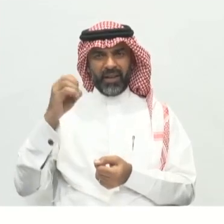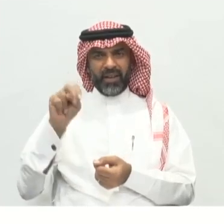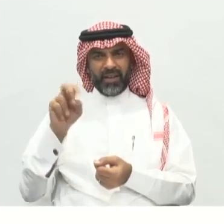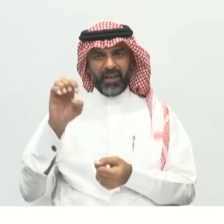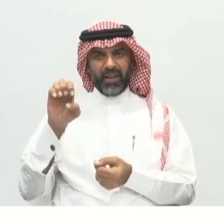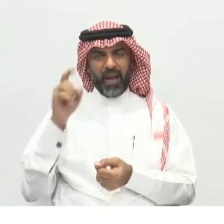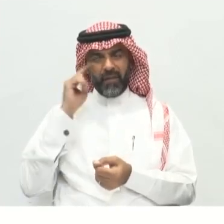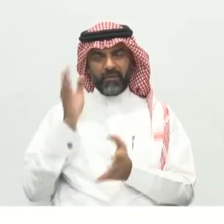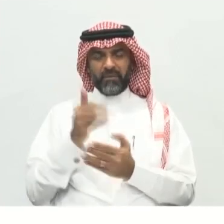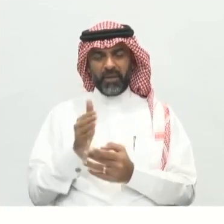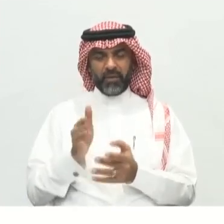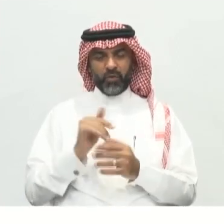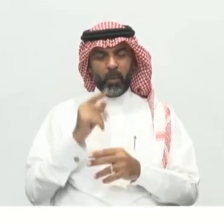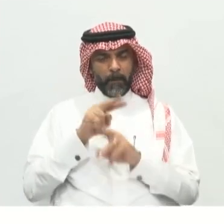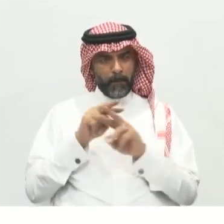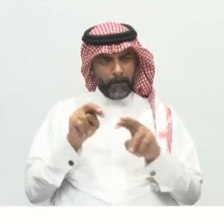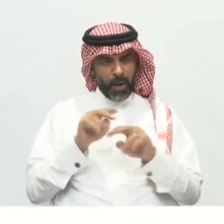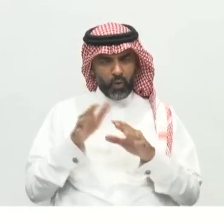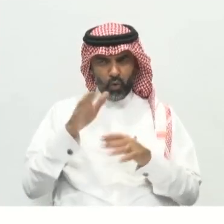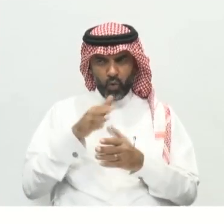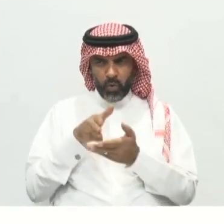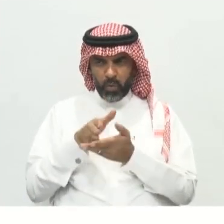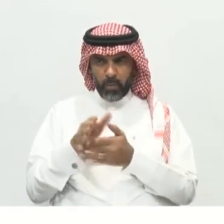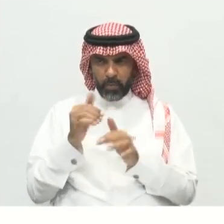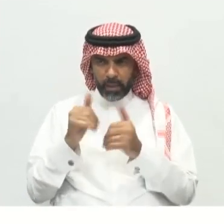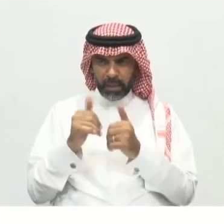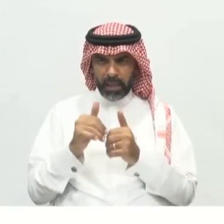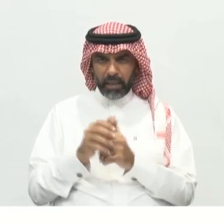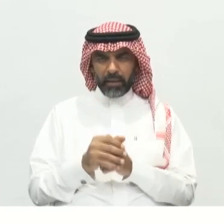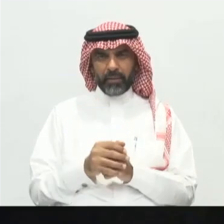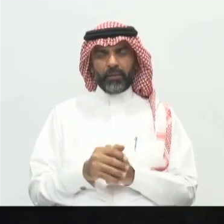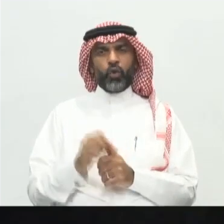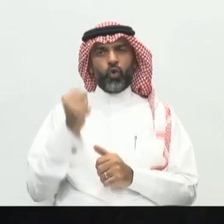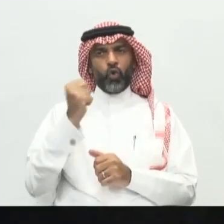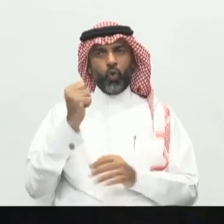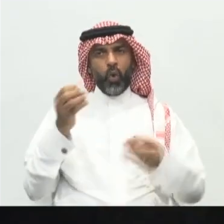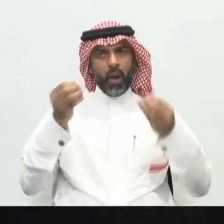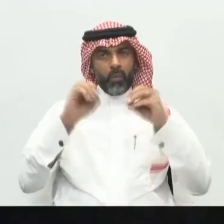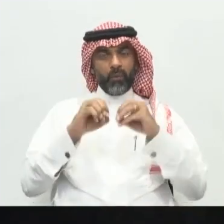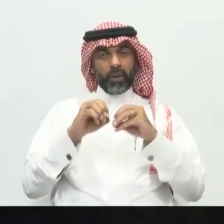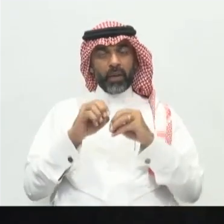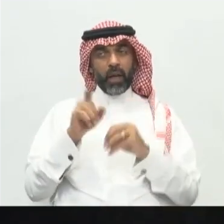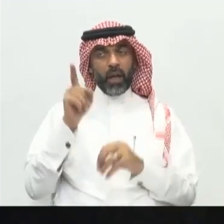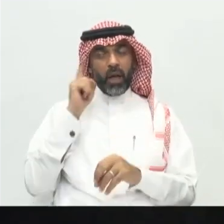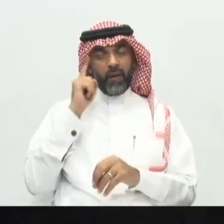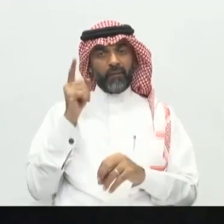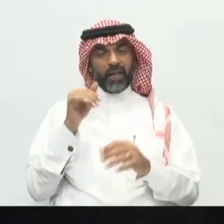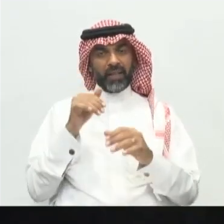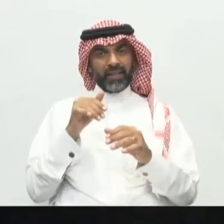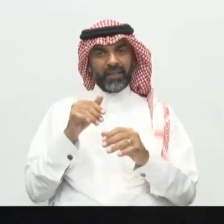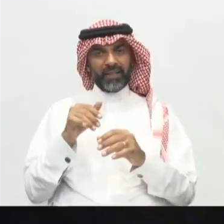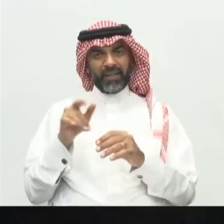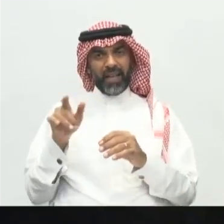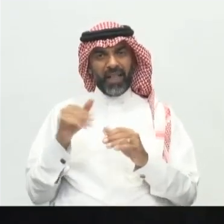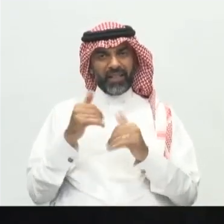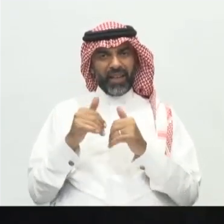التكرار بالبحث في المسارات القوى المفرطه كما ذكرنا في جميع الوس السب بانها تتميز بانها تبحث في